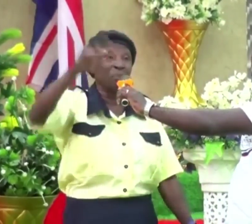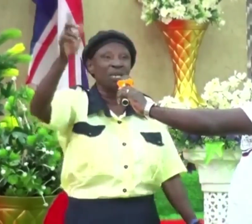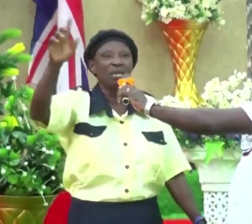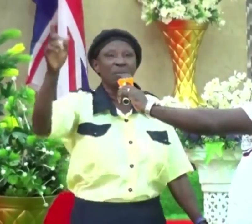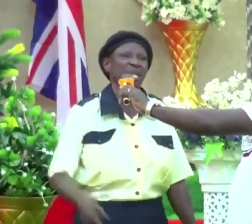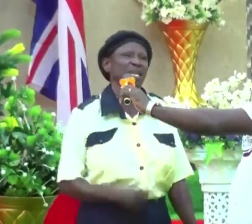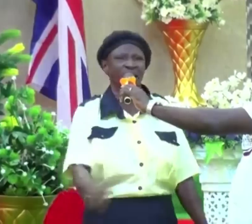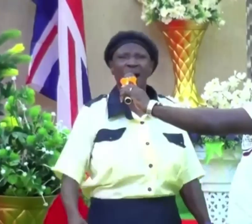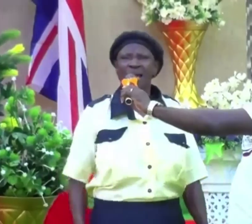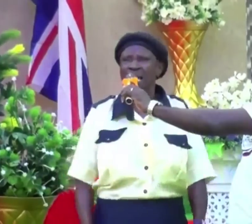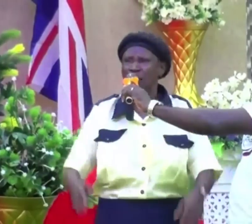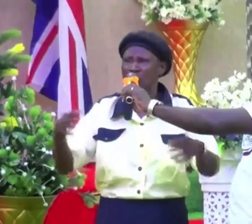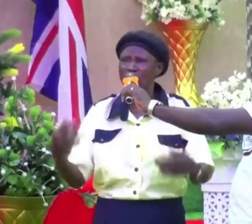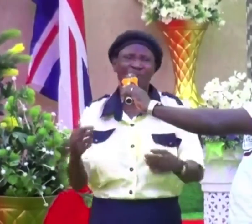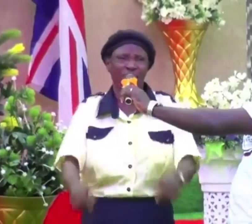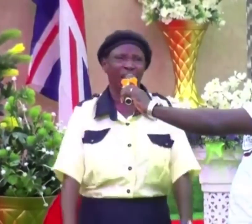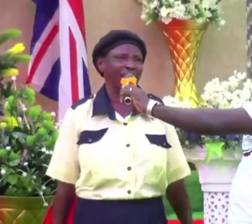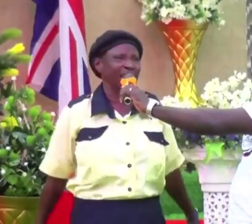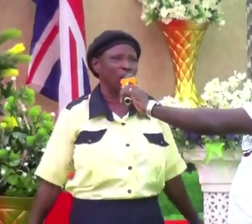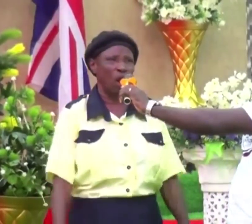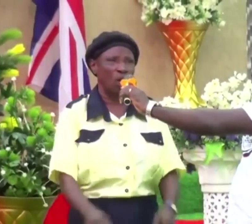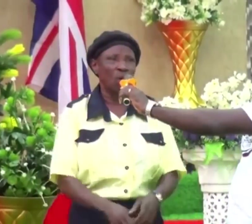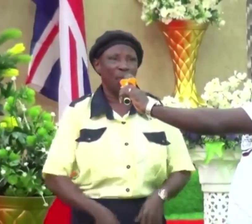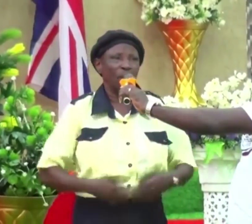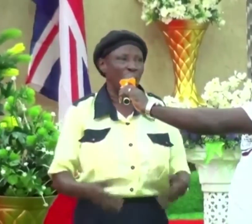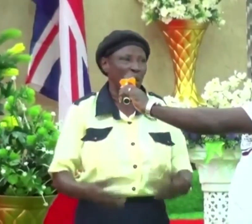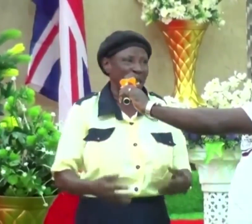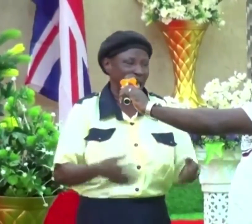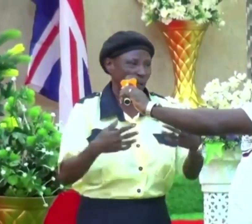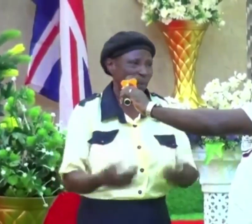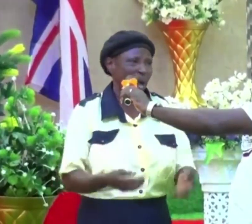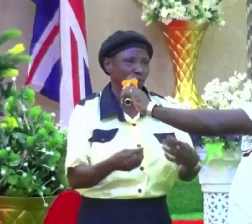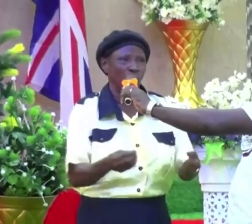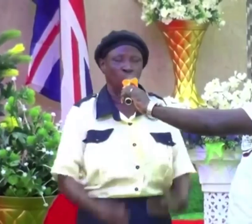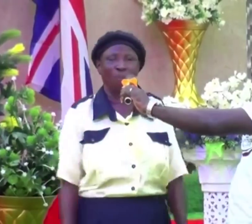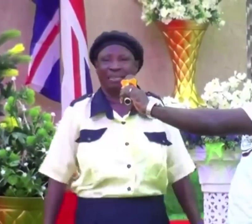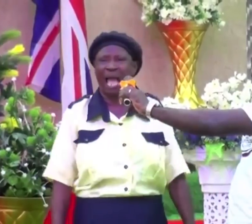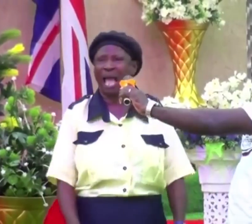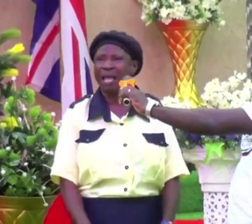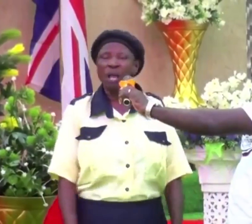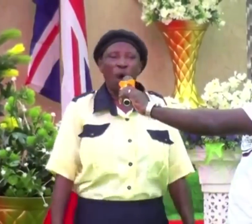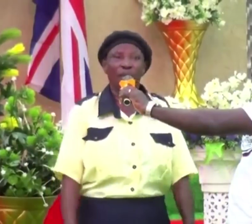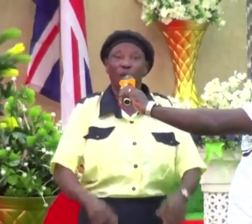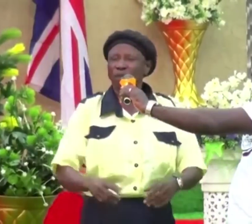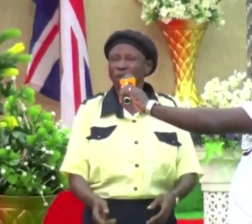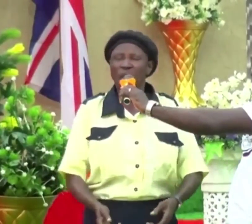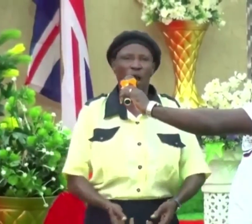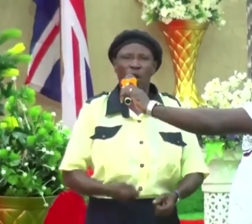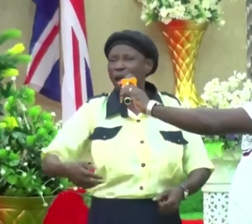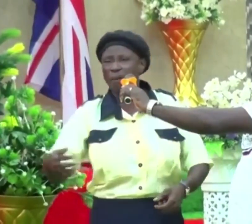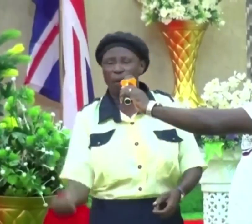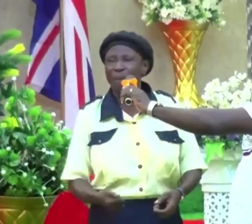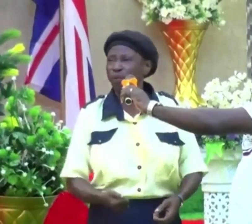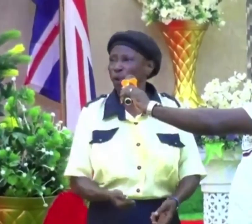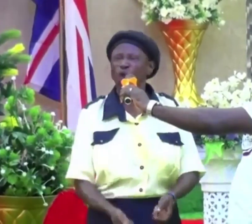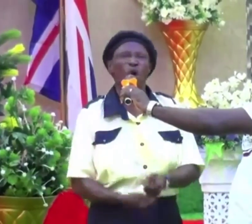pọ́n bí iná. Níbo lòun wá fẹ́ gbà jáde Ọlọ́run pẹ̀lú ọmọ mẹ́ta àtọmọ àbúrò tó mẹ́ta. Ó ní bó ń ṣe Olorun